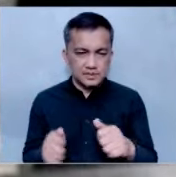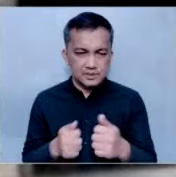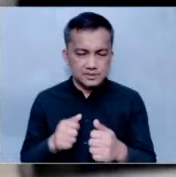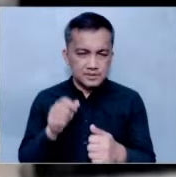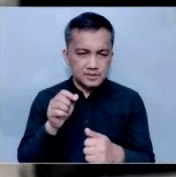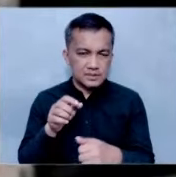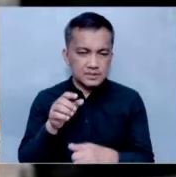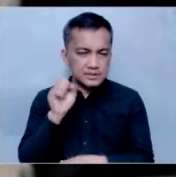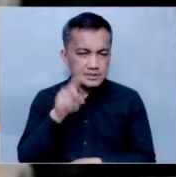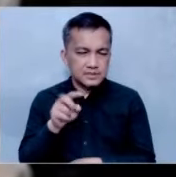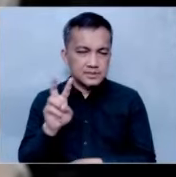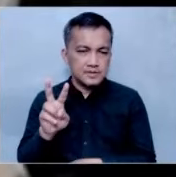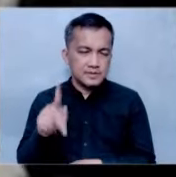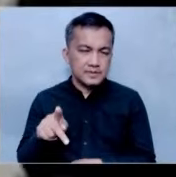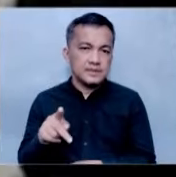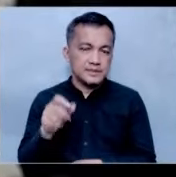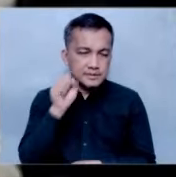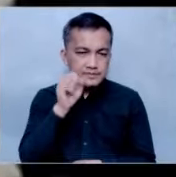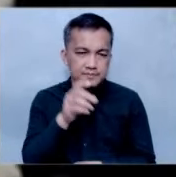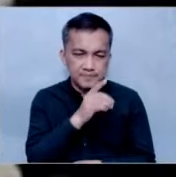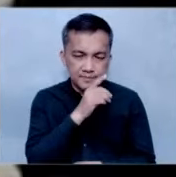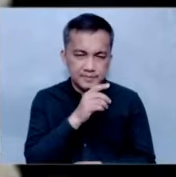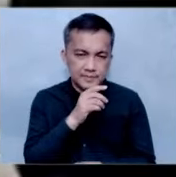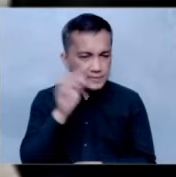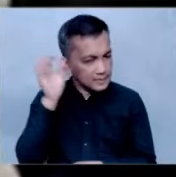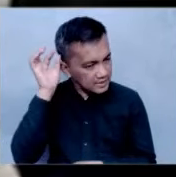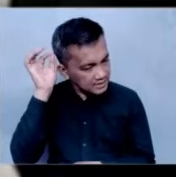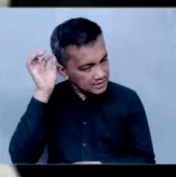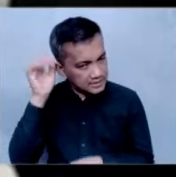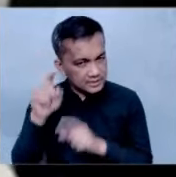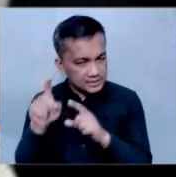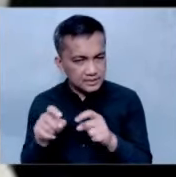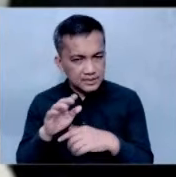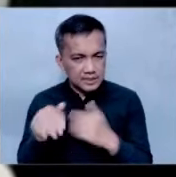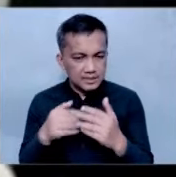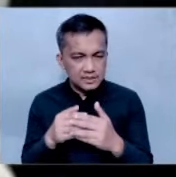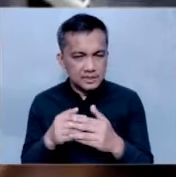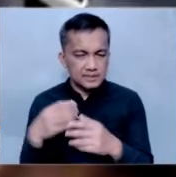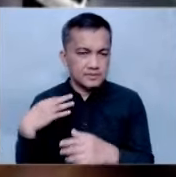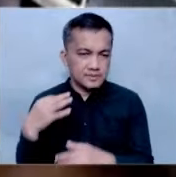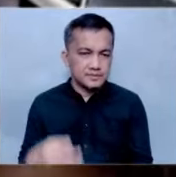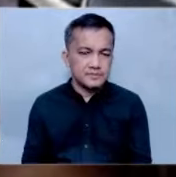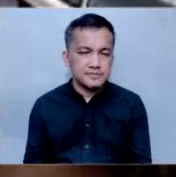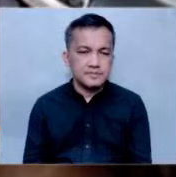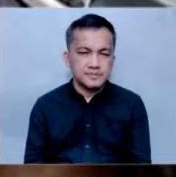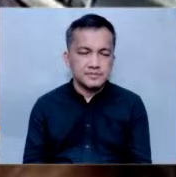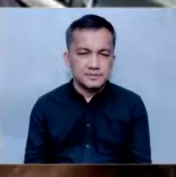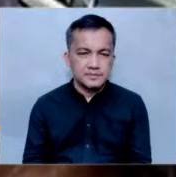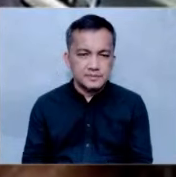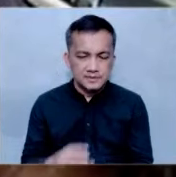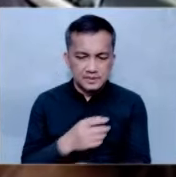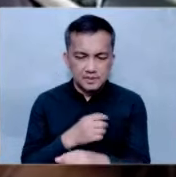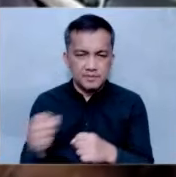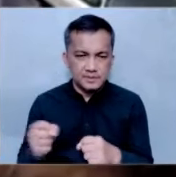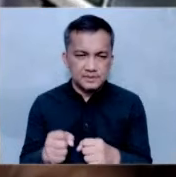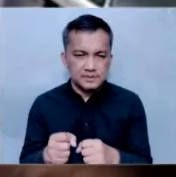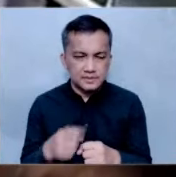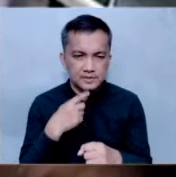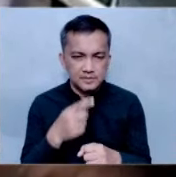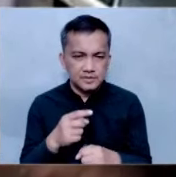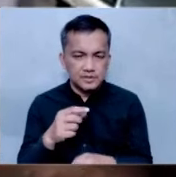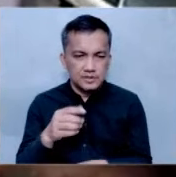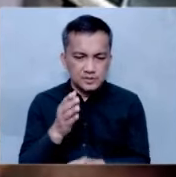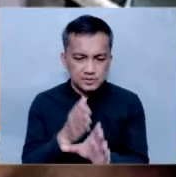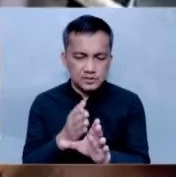Vice President Sara Duterte na magpa-hair follicle test ang lahat ng kumakandidato. Kapalit yan ng pagpapa-neuropsychiatric